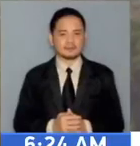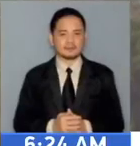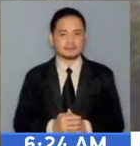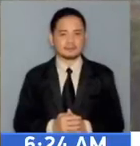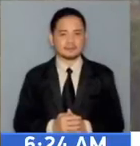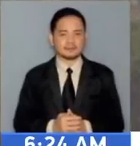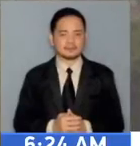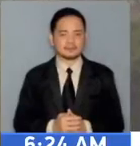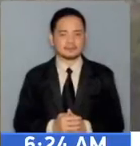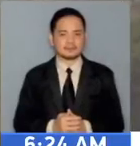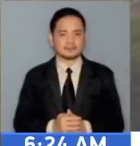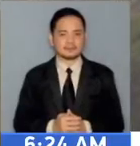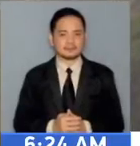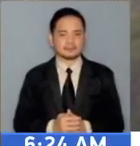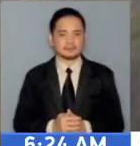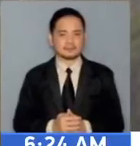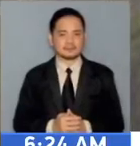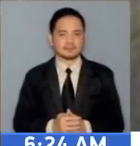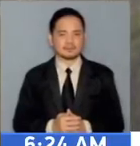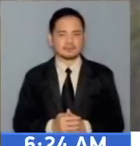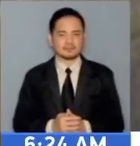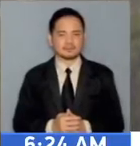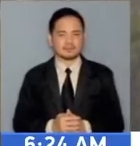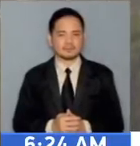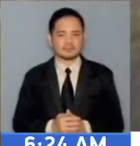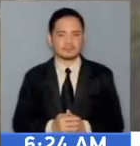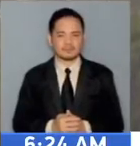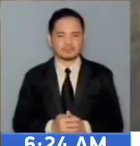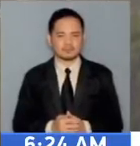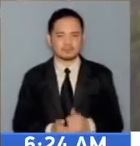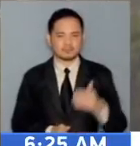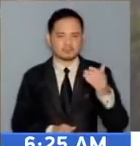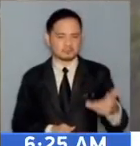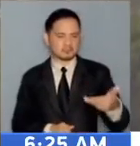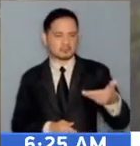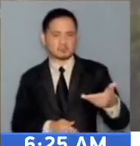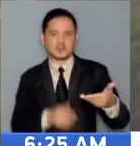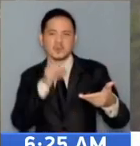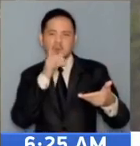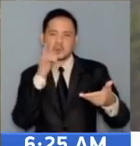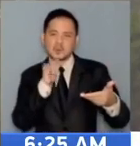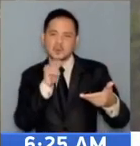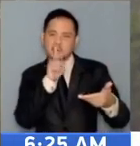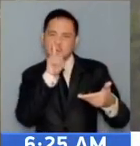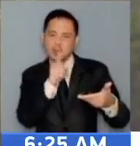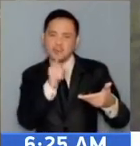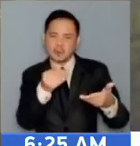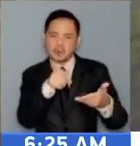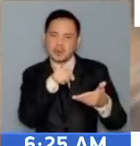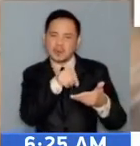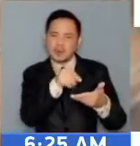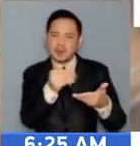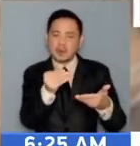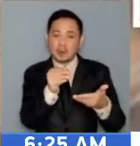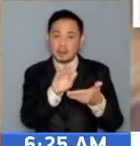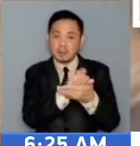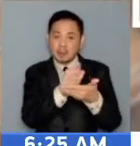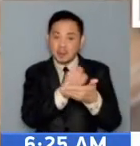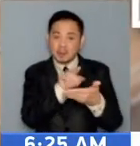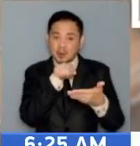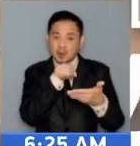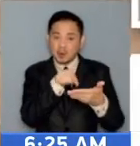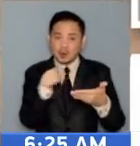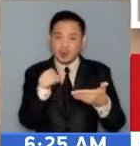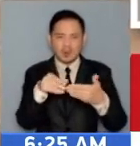Sa unang tingin, akalain mong totoong pera ang nasa papel. Pero kapag nahawakan na drawing lang pala, eto, pakita natin. Yan po ang